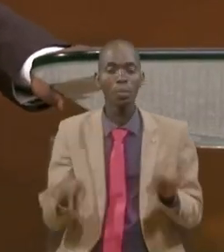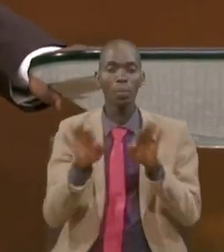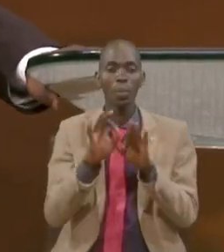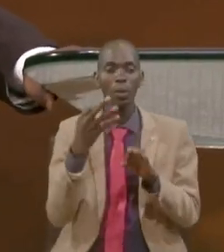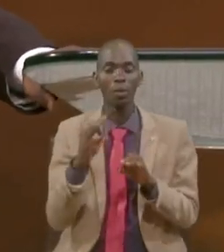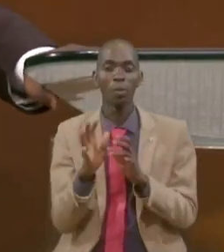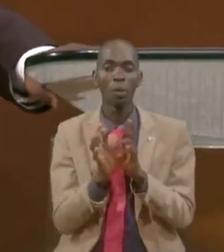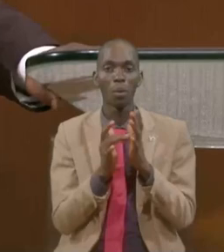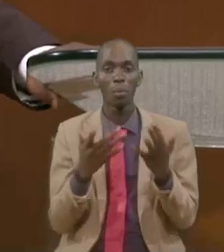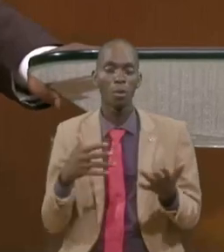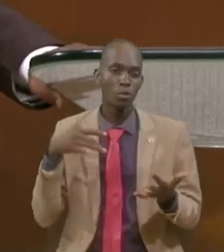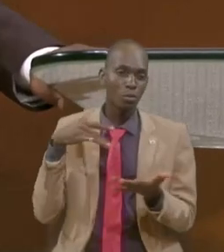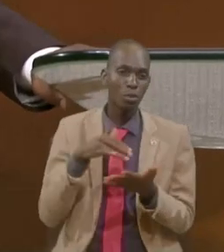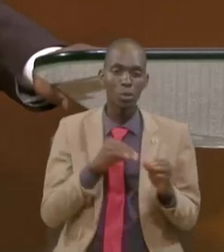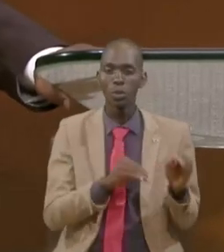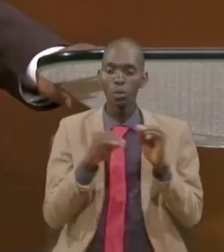de l'étude biblique.